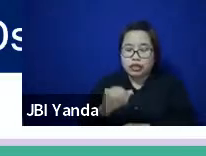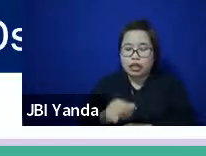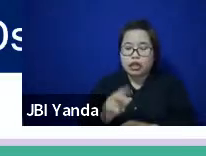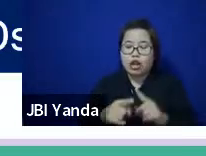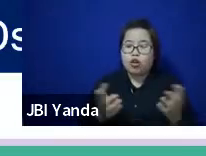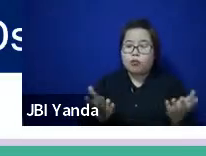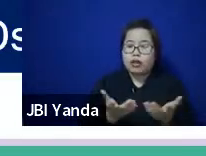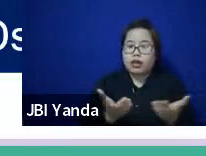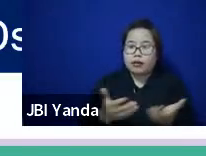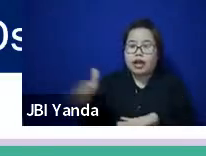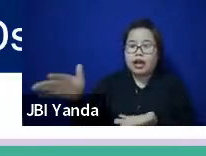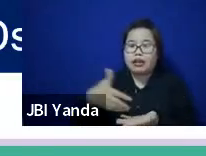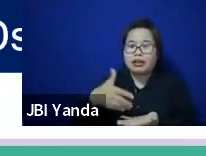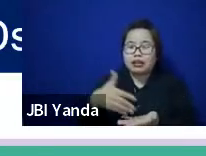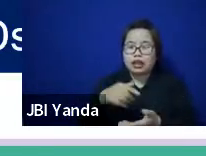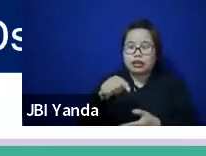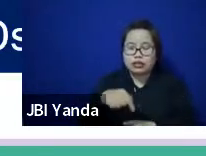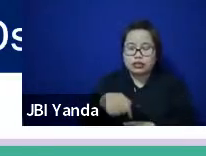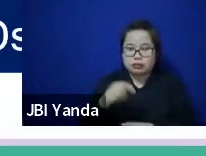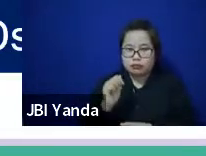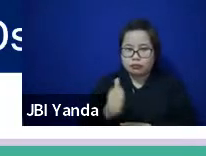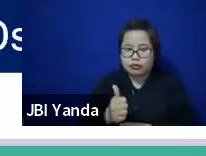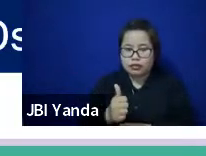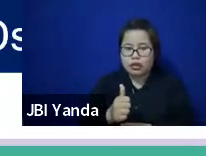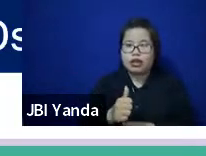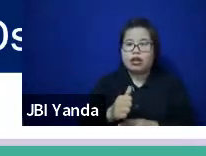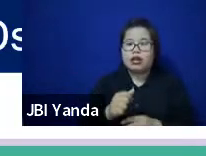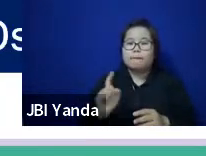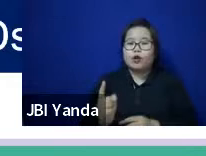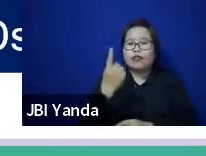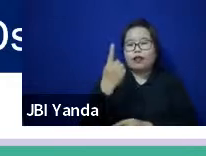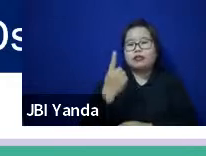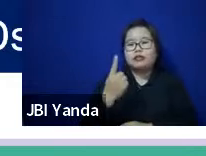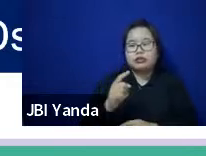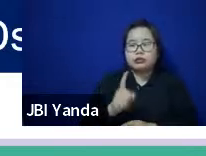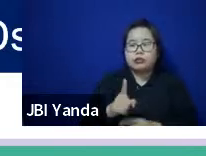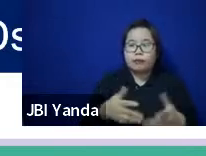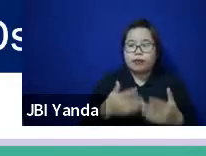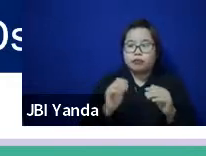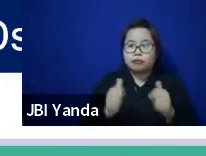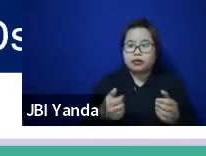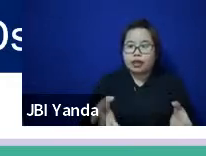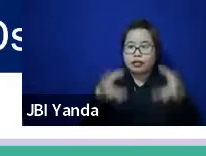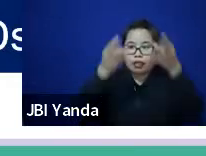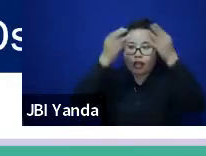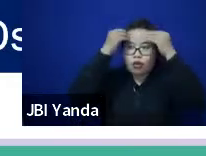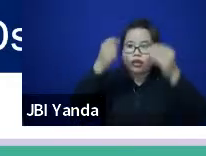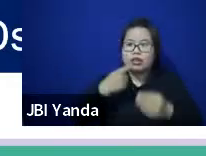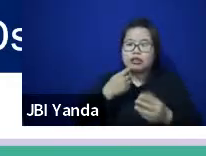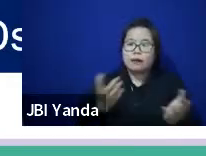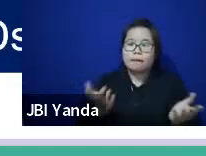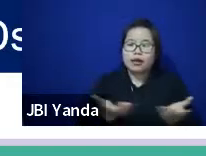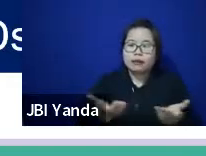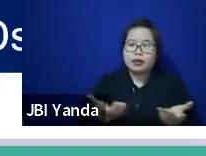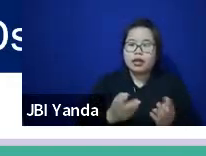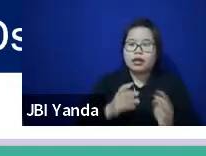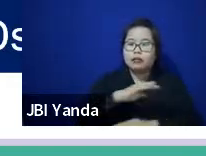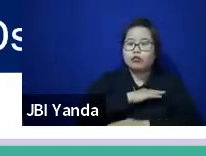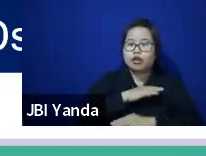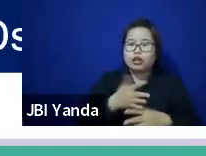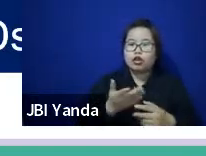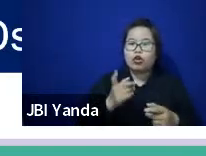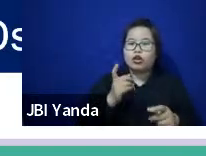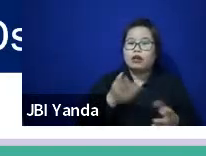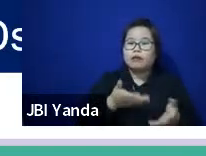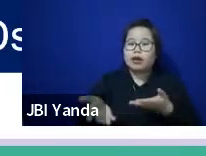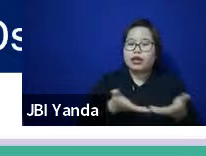ini harus menjadi prioritas karena bisa mengetahui bagaimana kebutuhan dan services yang